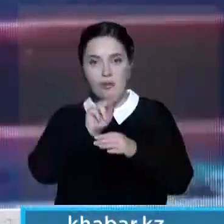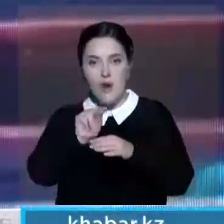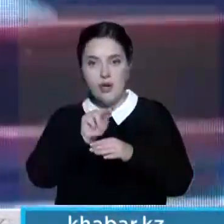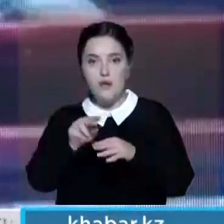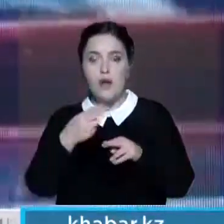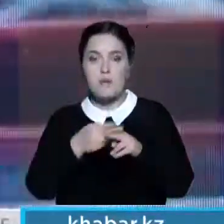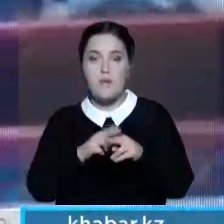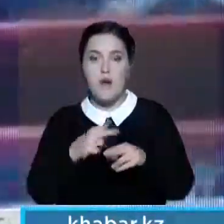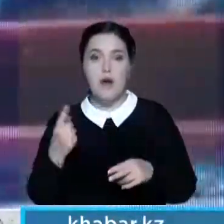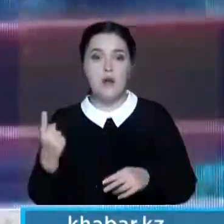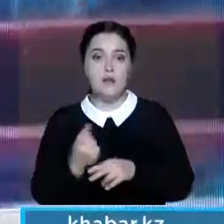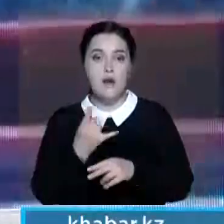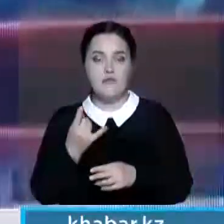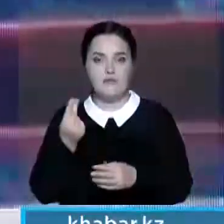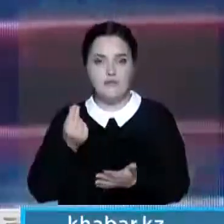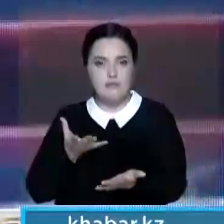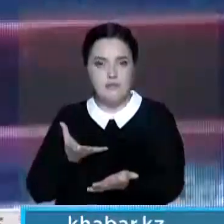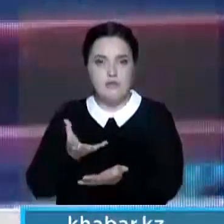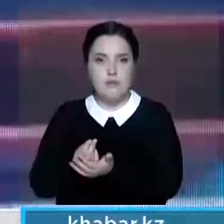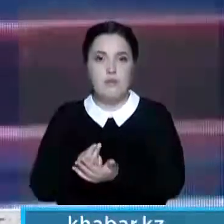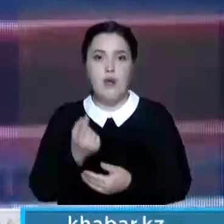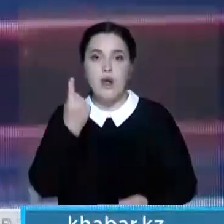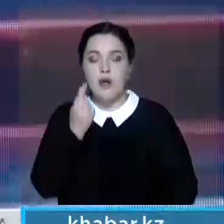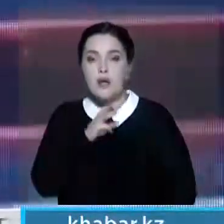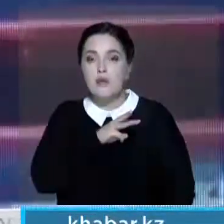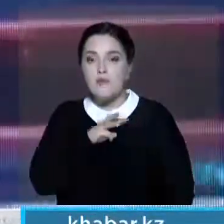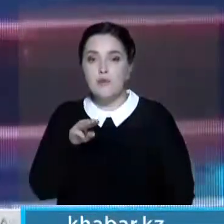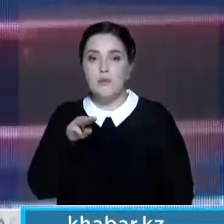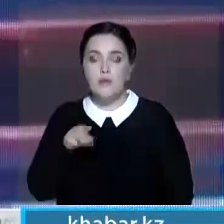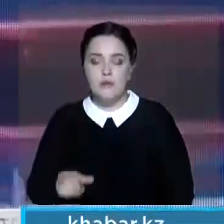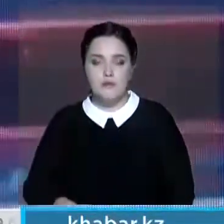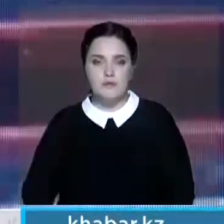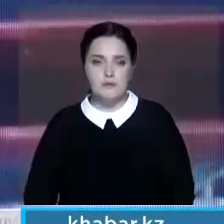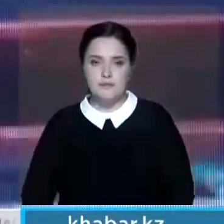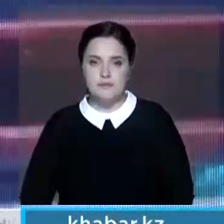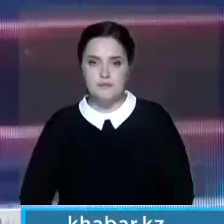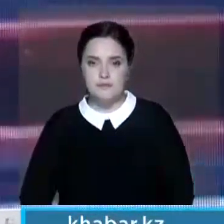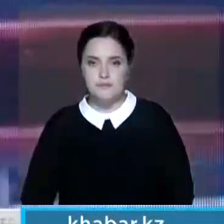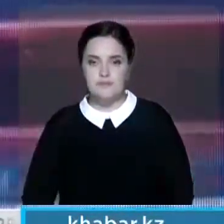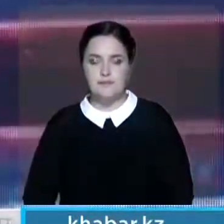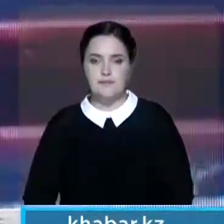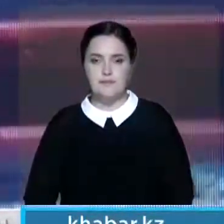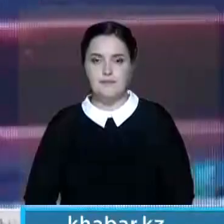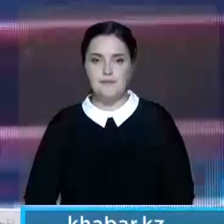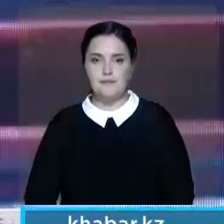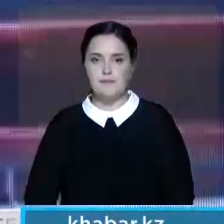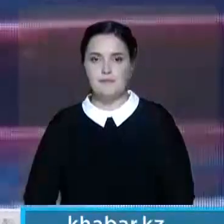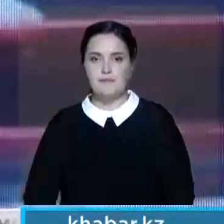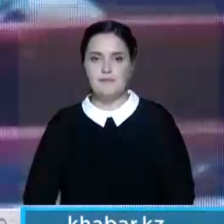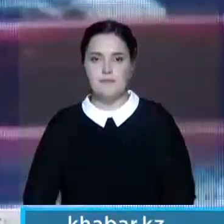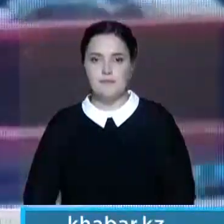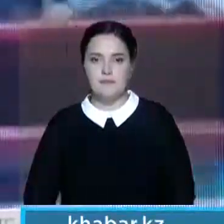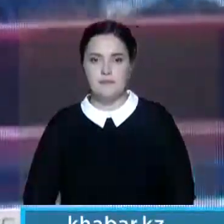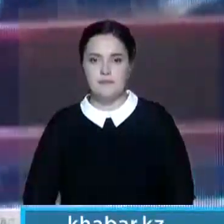образование региона. Награда предполагает единовременную выплату свыше 1 миллиона тенге. Тему продолжит моя коллега Марина